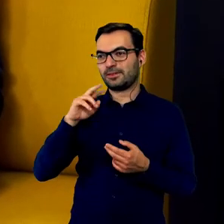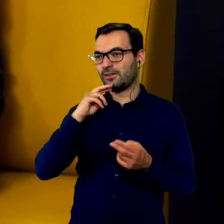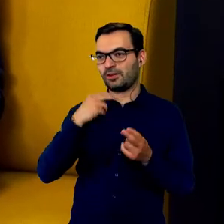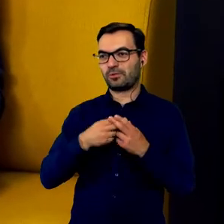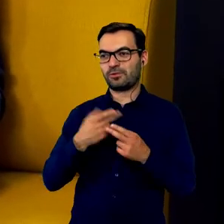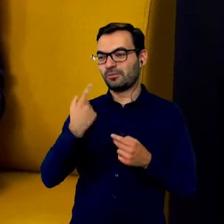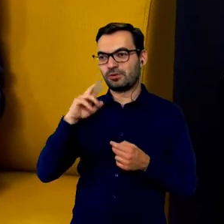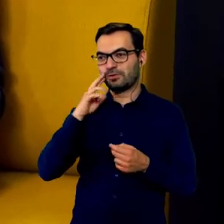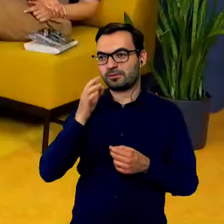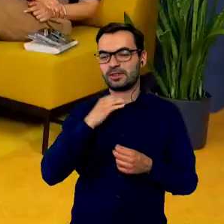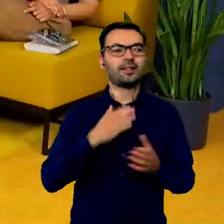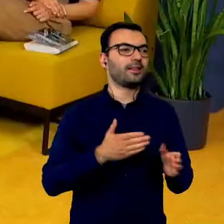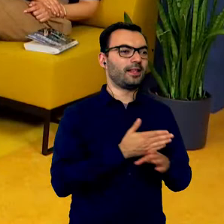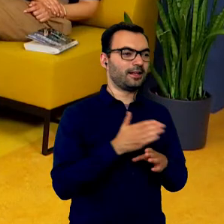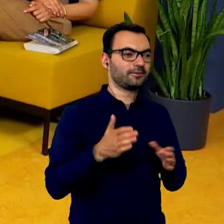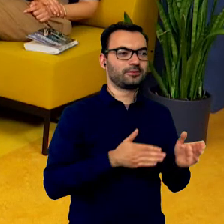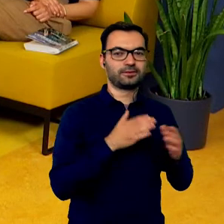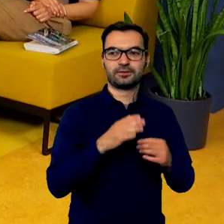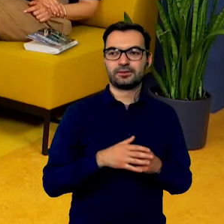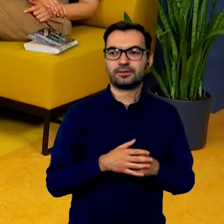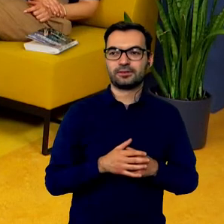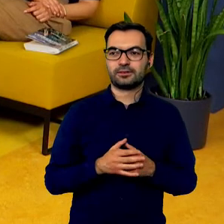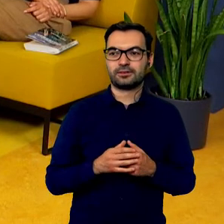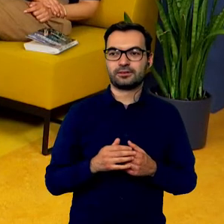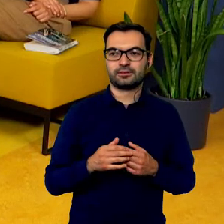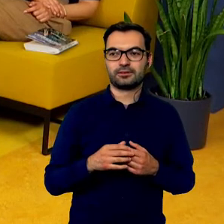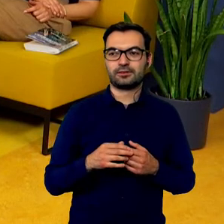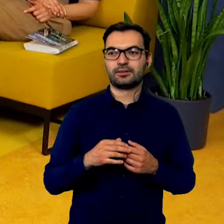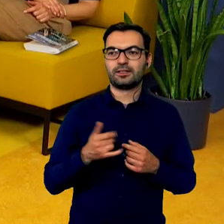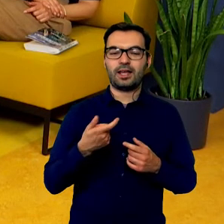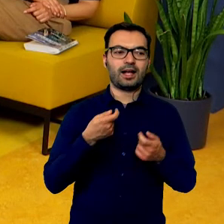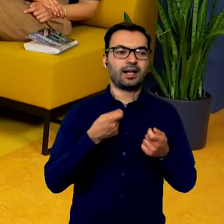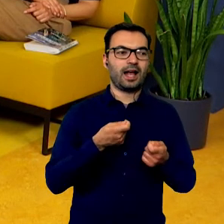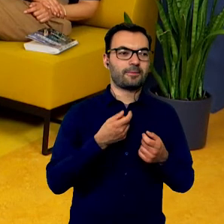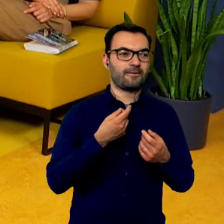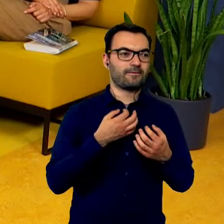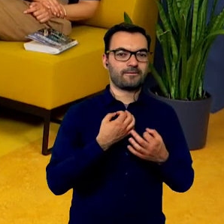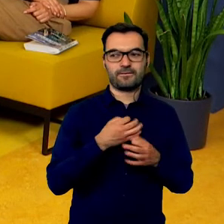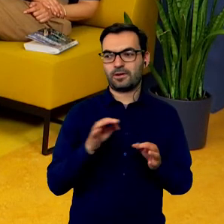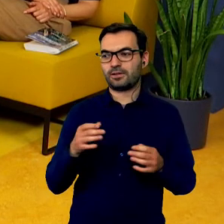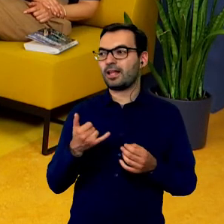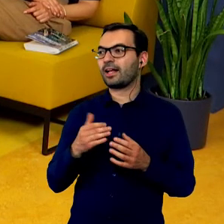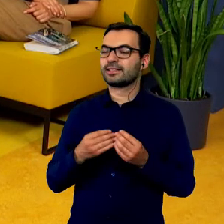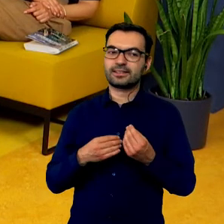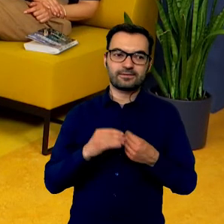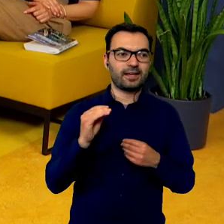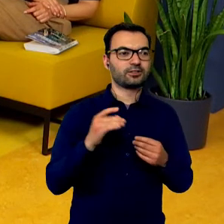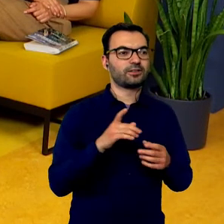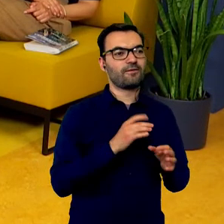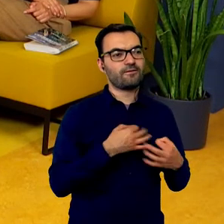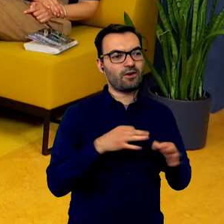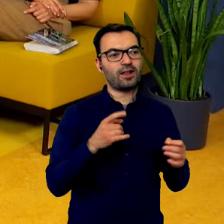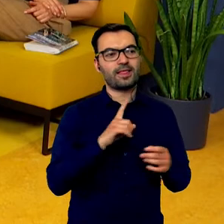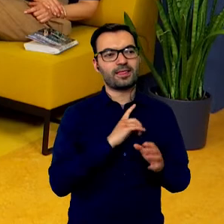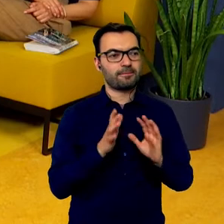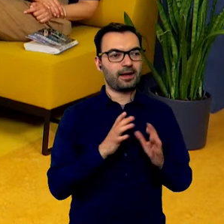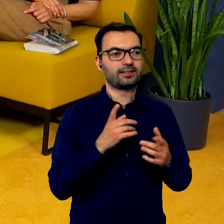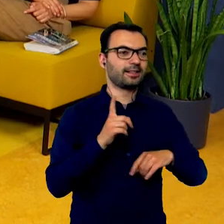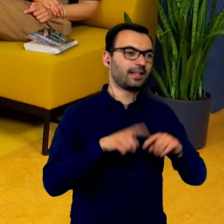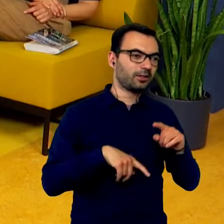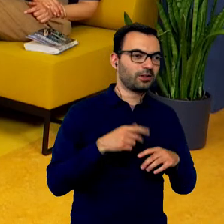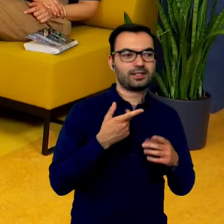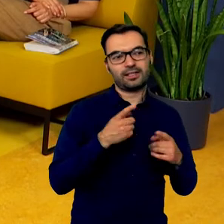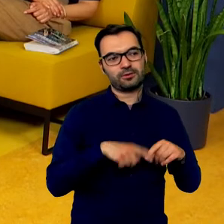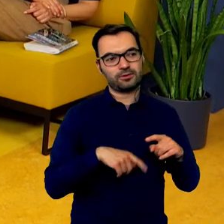odpowiem, bo nie rozumiem. To idziemy dalej, czy tłumaczyć? Jak karmić wolność? No, to jest nie, jak ją poszerzać, jak o nią dbać? Właśnie to jest naturalne, czy